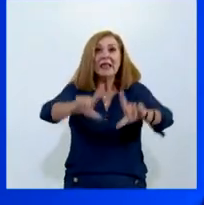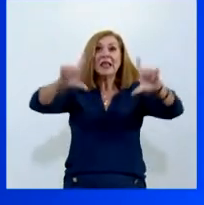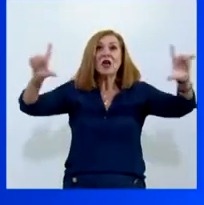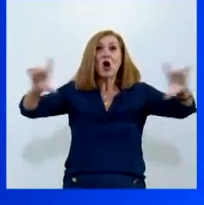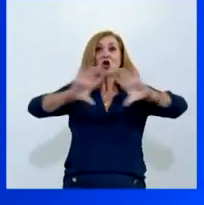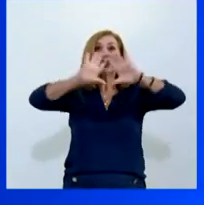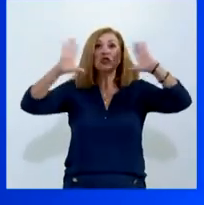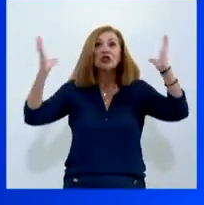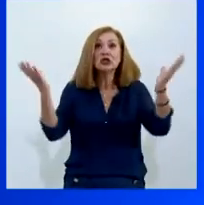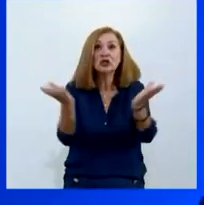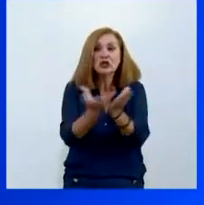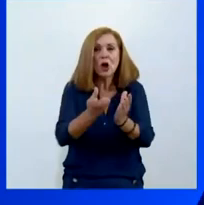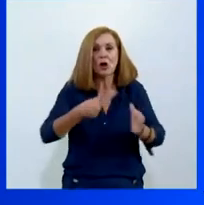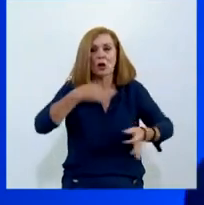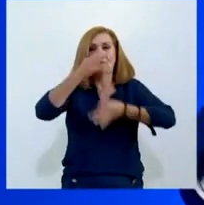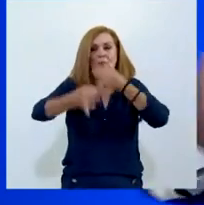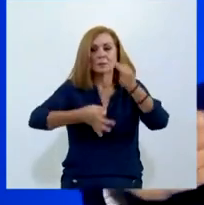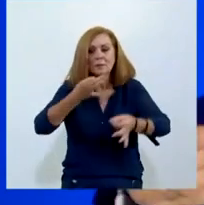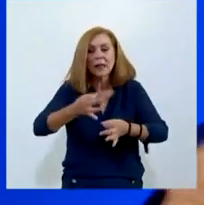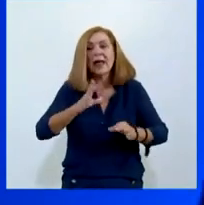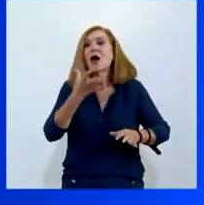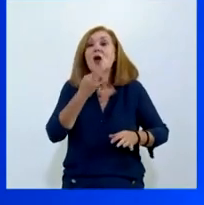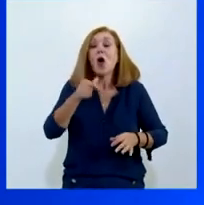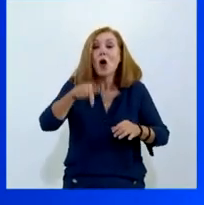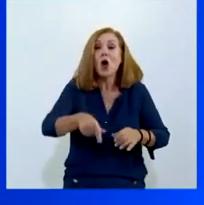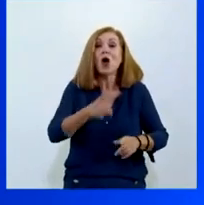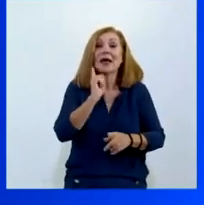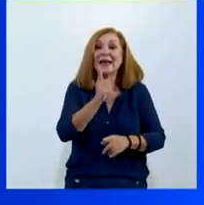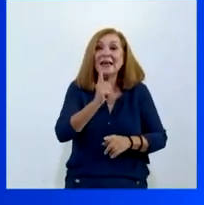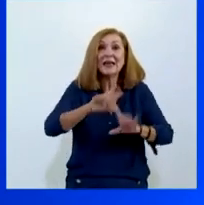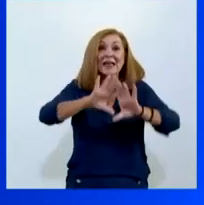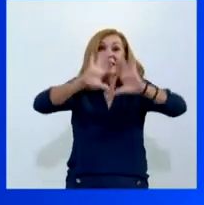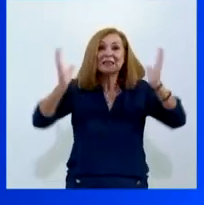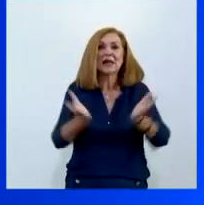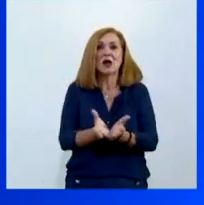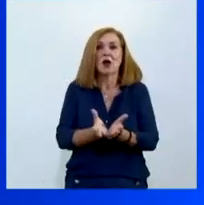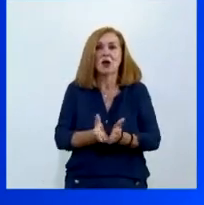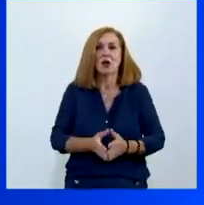σύνολο των κυβερνητικών παρεμβάσεων, γιατί τελικά αυτές θα κριθούν από τους πολίτες.